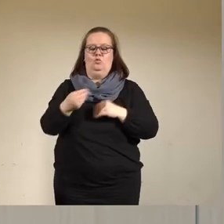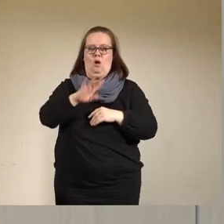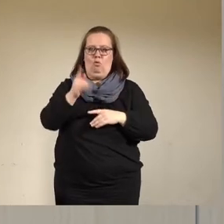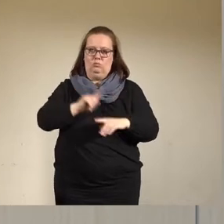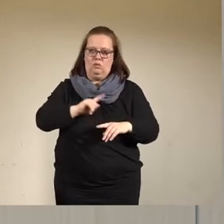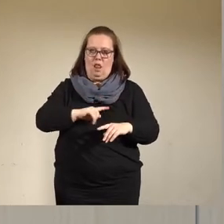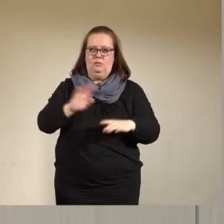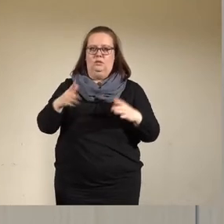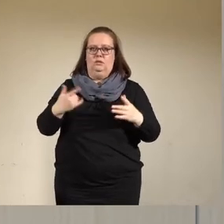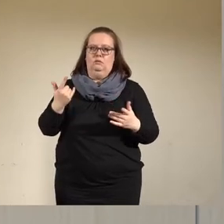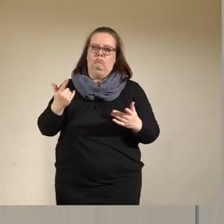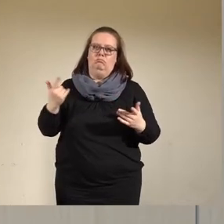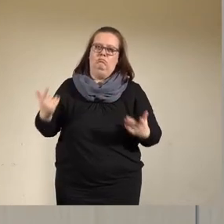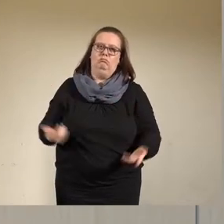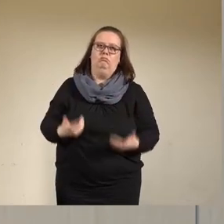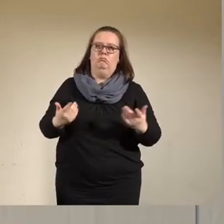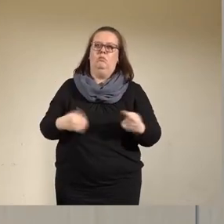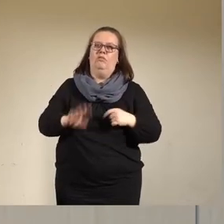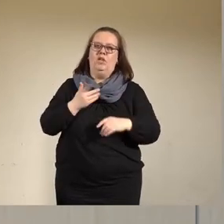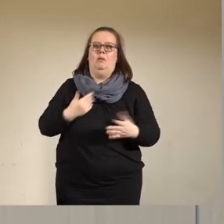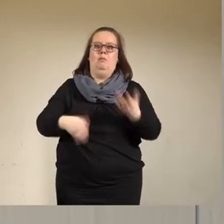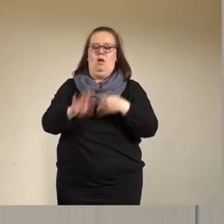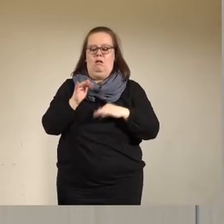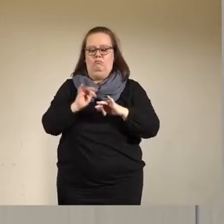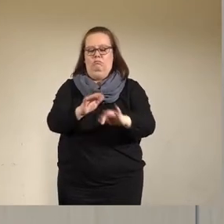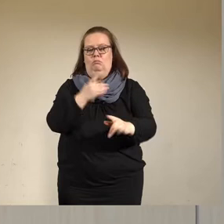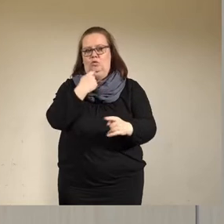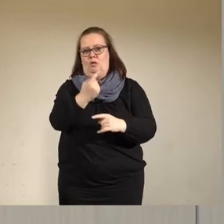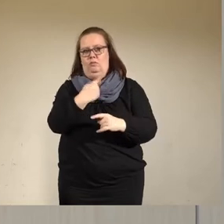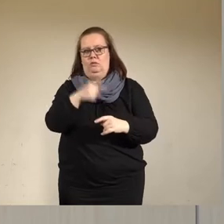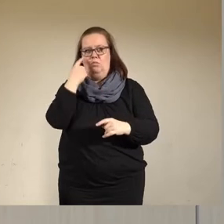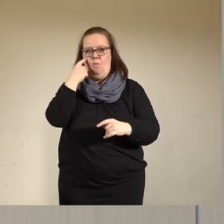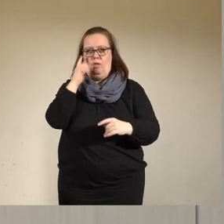wir uns eine auch dynamische Wirkung auf